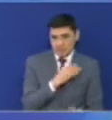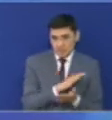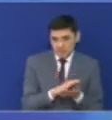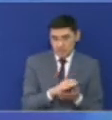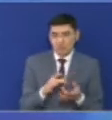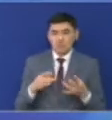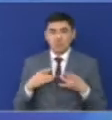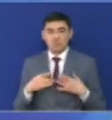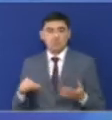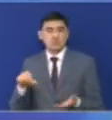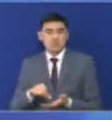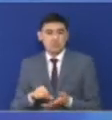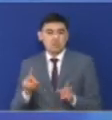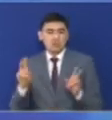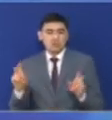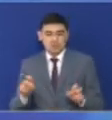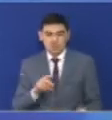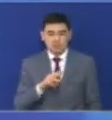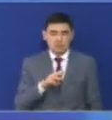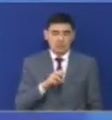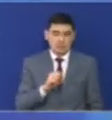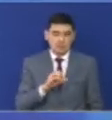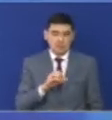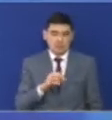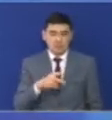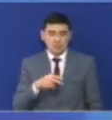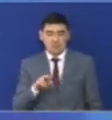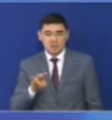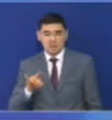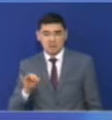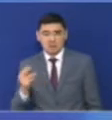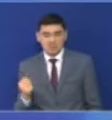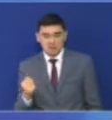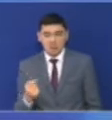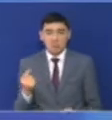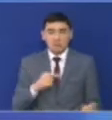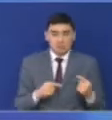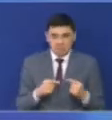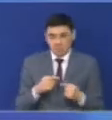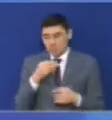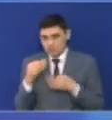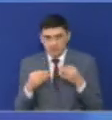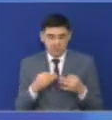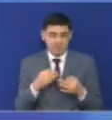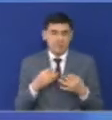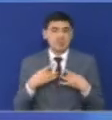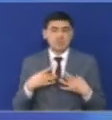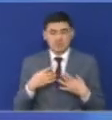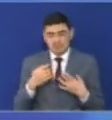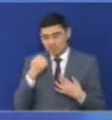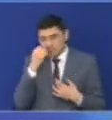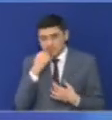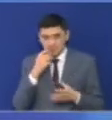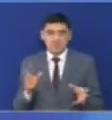с первым весенним днем, различные этносы, проживающие в нашей стране, поблагодарили казахский народ за то, что в суровые годы он встретил представителей